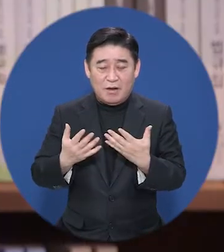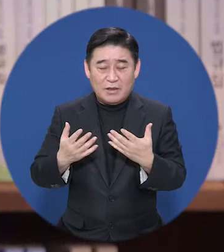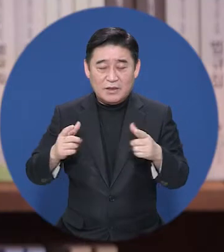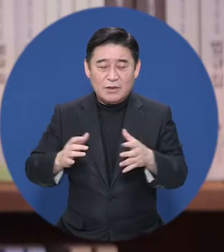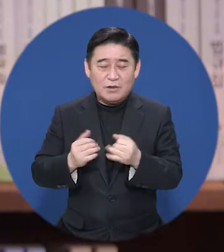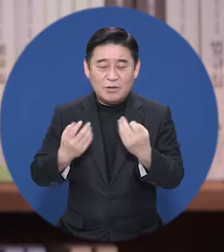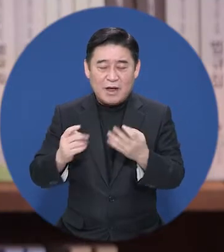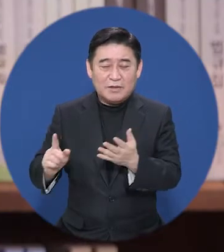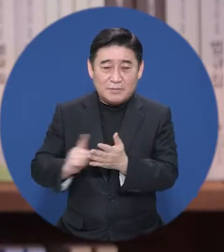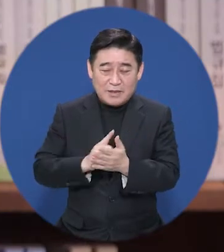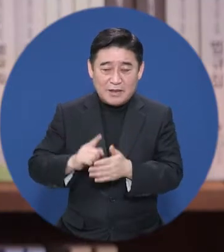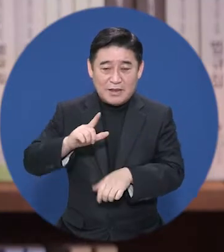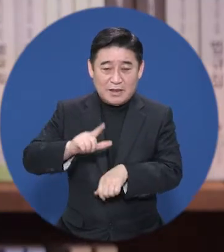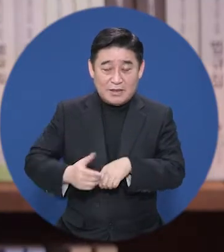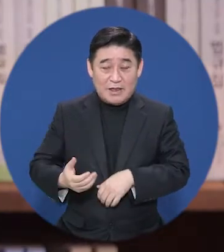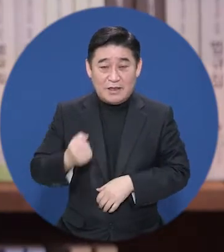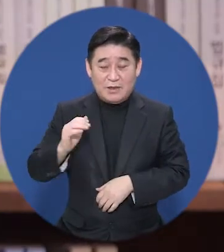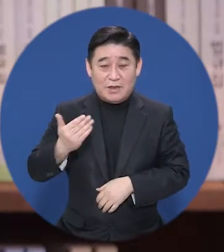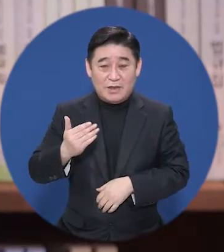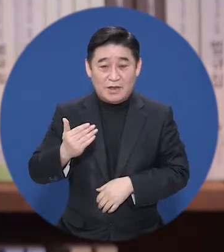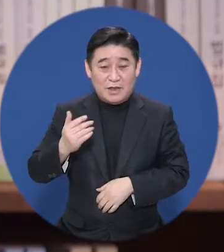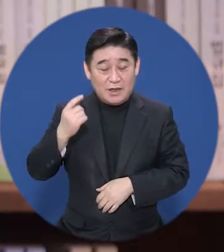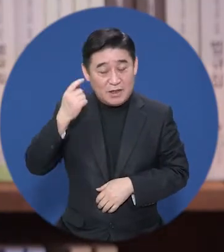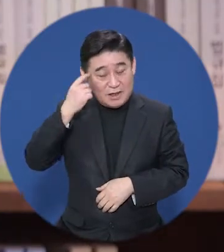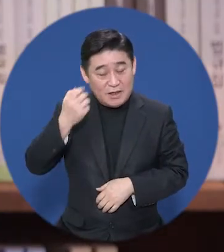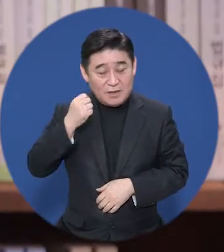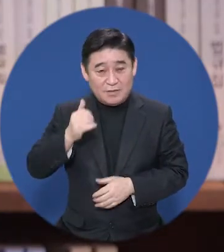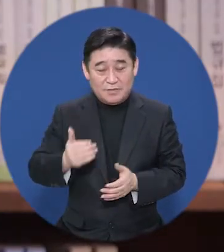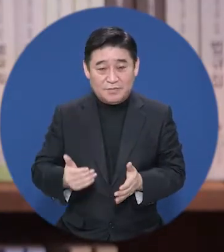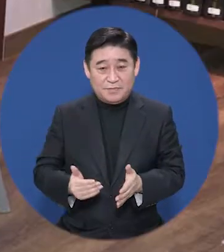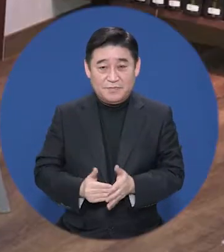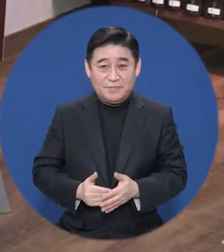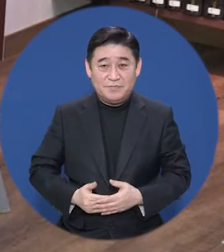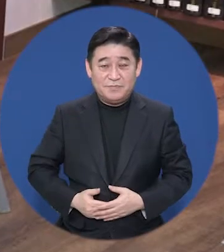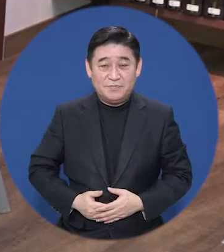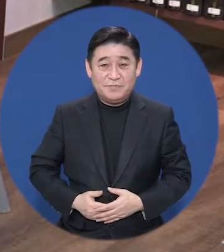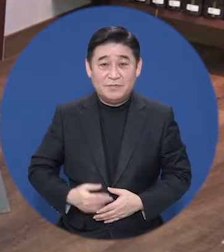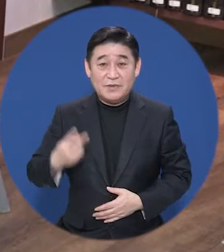되겠다 이런 각오를 2020년도 경제안에는 갖고 있습니다. 네,